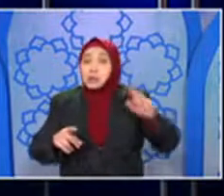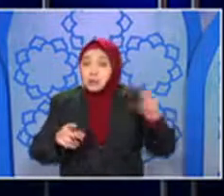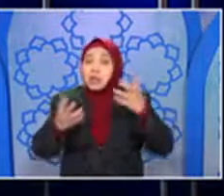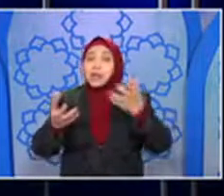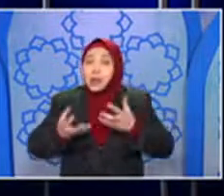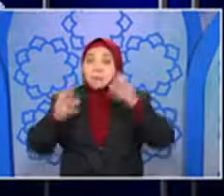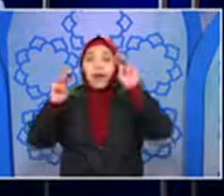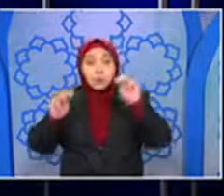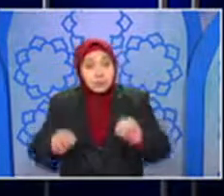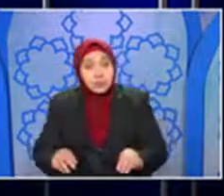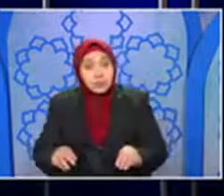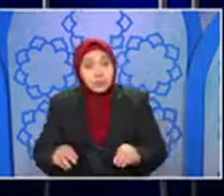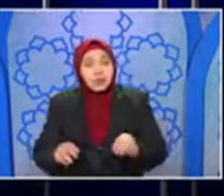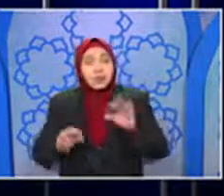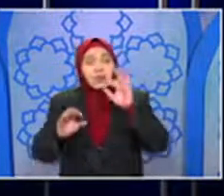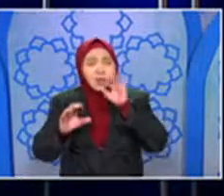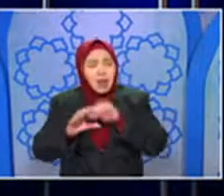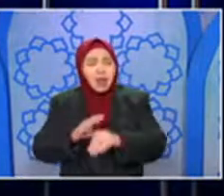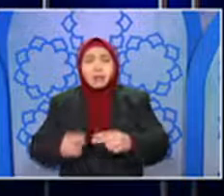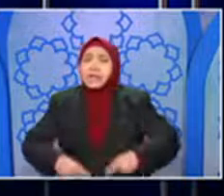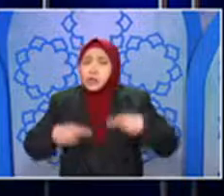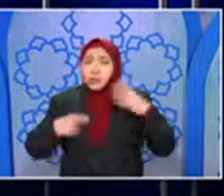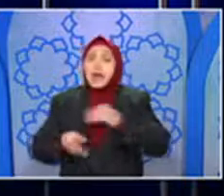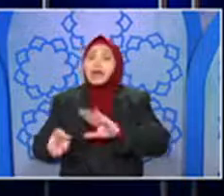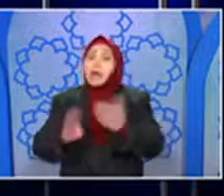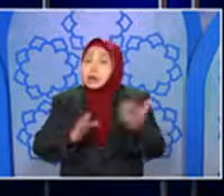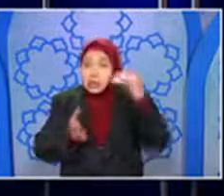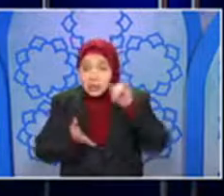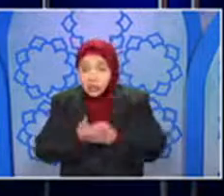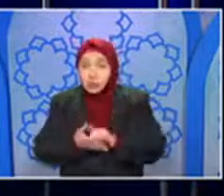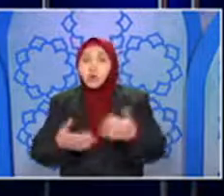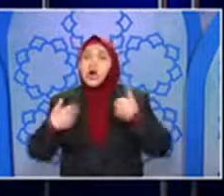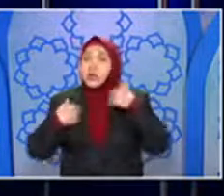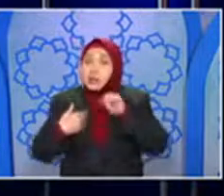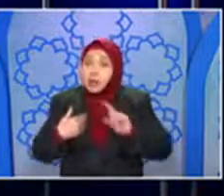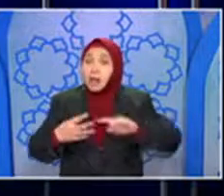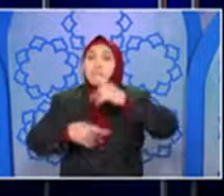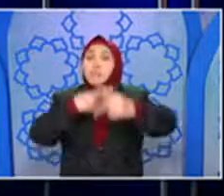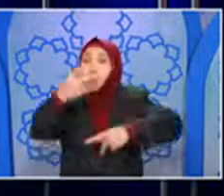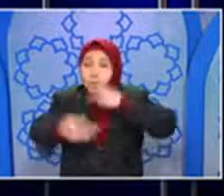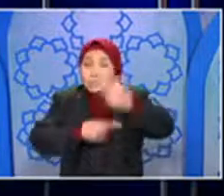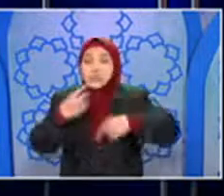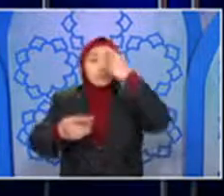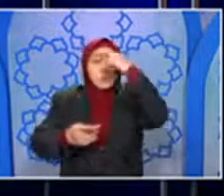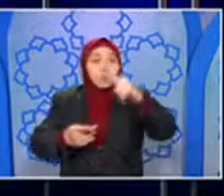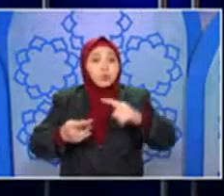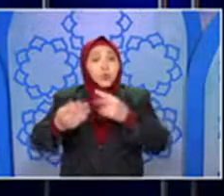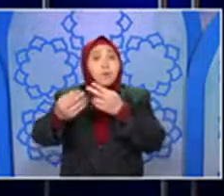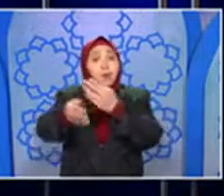manusia dalam fatrah hidup dan mati itu adalah proses untuk memperbaiki